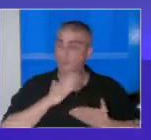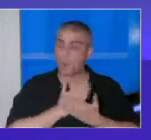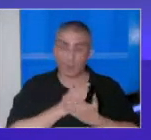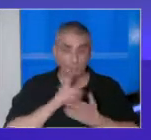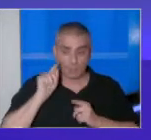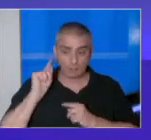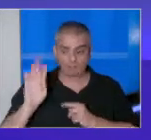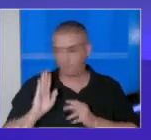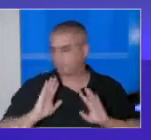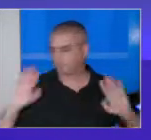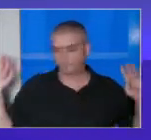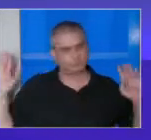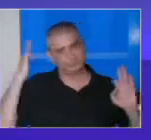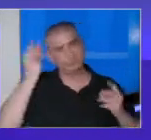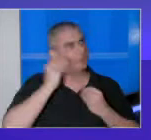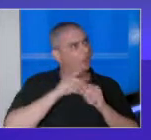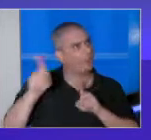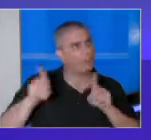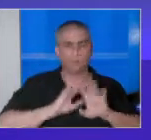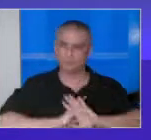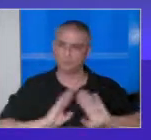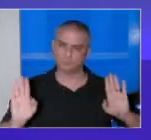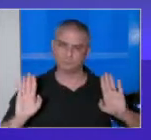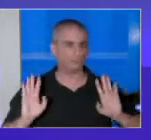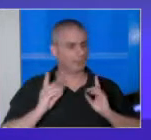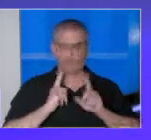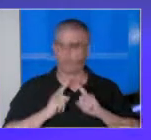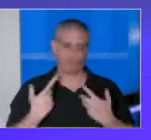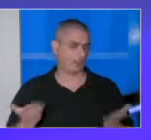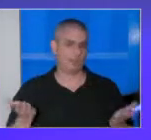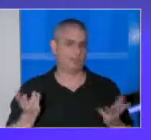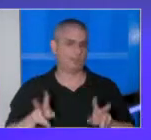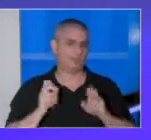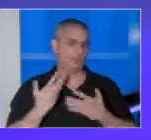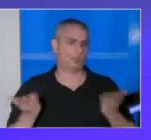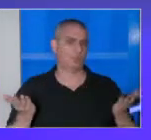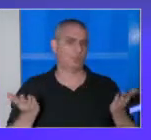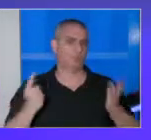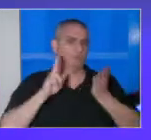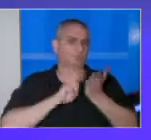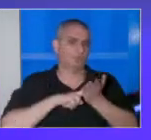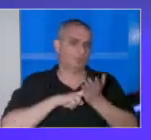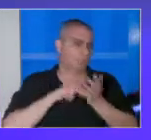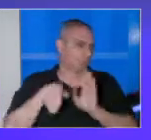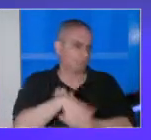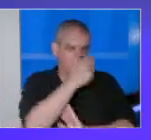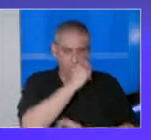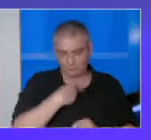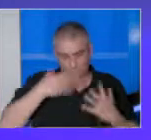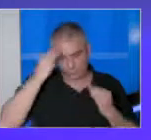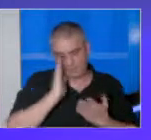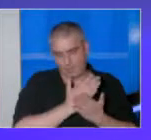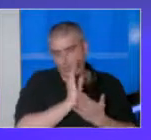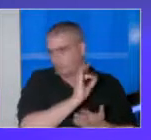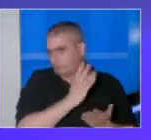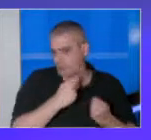ההחלטה, אין יותר מחשבות נוספות לדעתי, כי אין דרך אחרת ואין חלון הזדמנויות. זכותם ללכת, אני מכבדת את